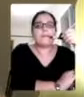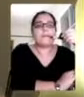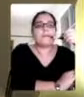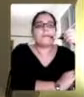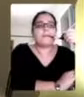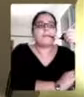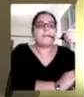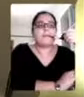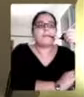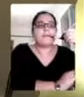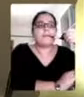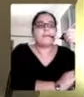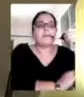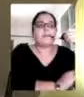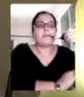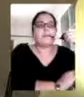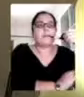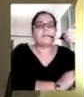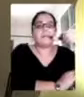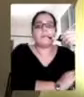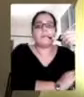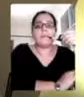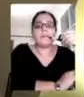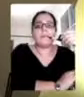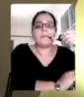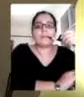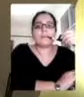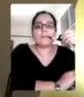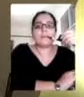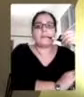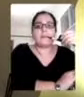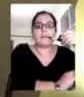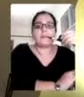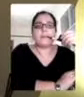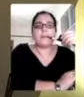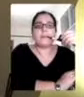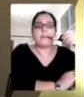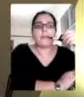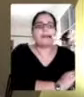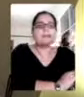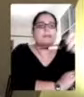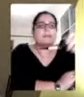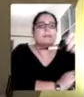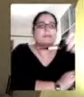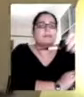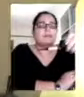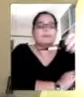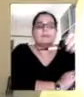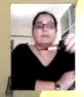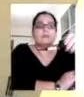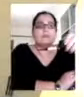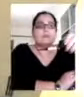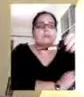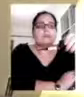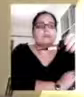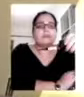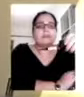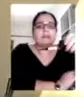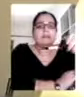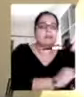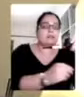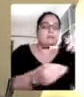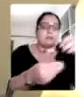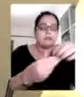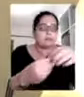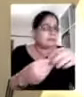Yasir'in orada da şimdi gündüz ona da selam olsun. Buralara düşer mi bu saatte bilmiyorum ama. Yasir aslında şey vardı